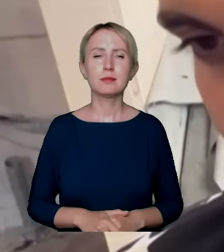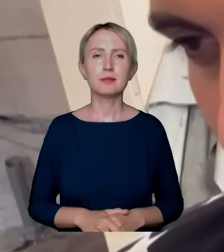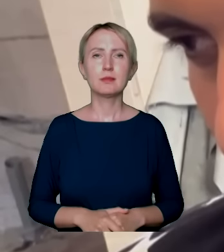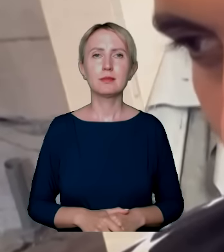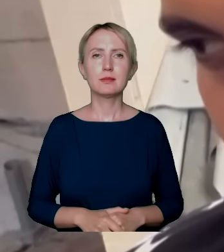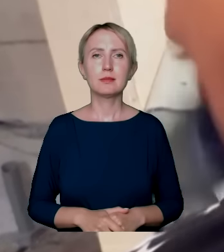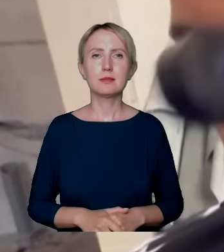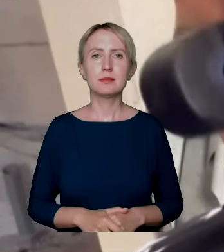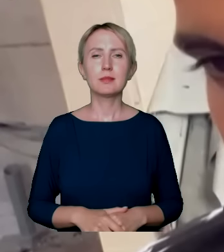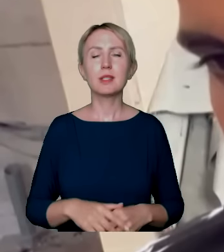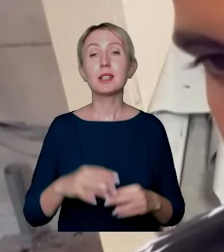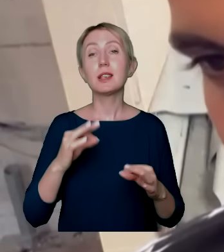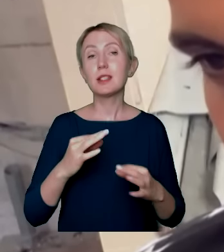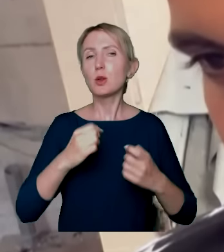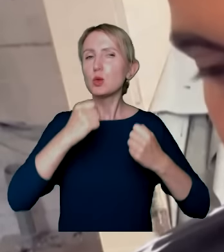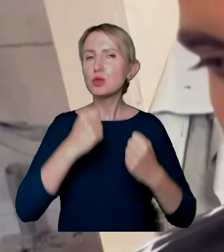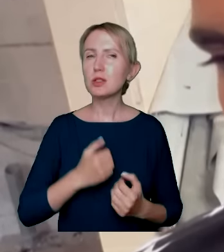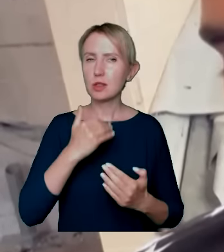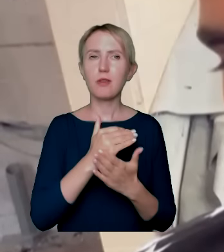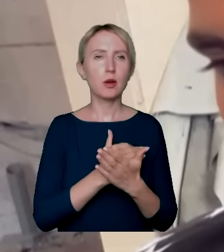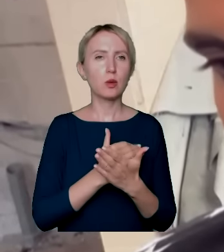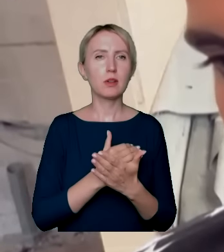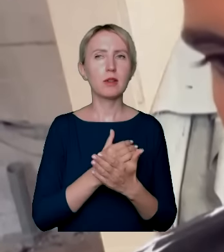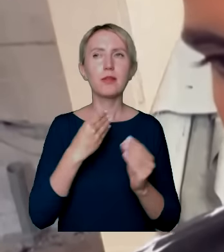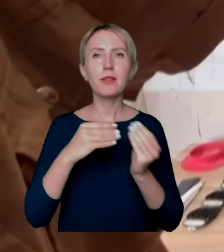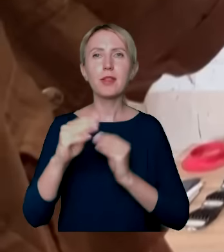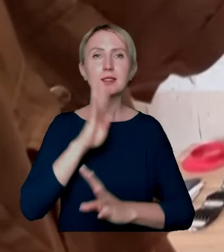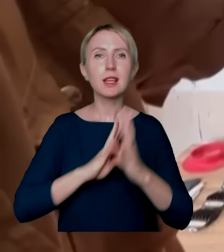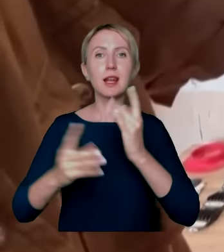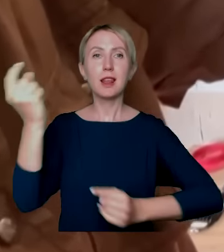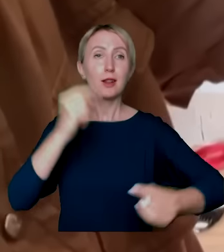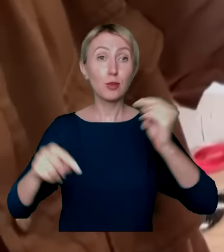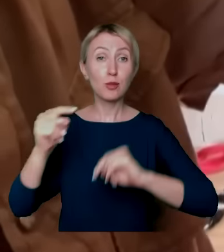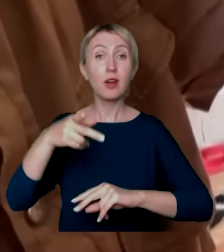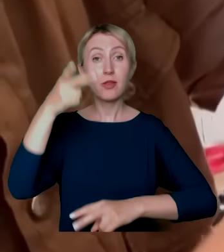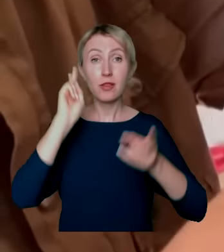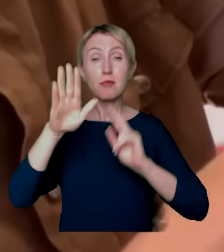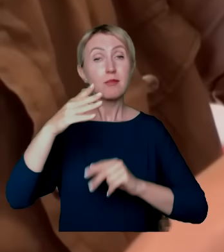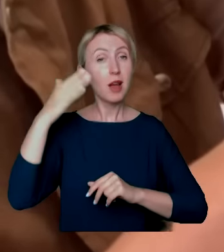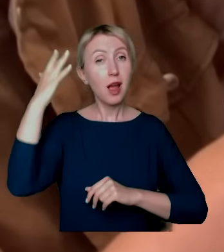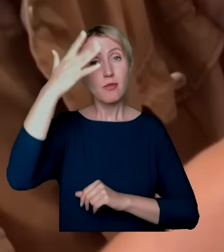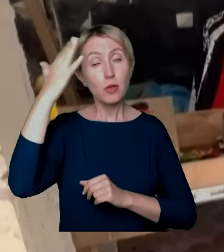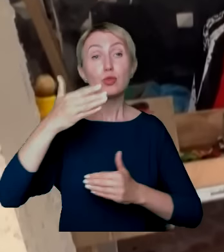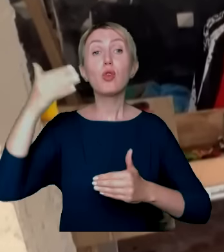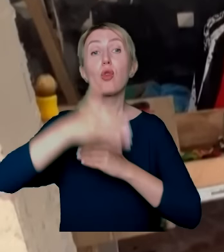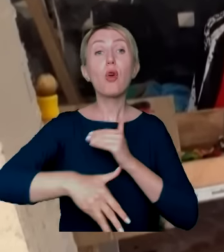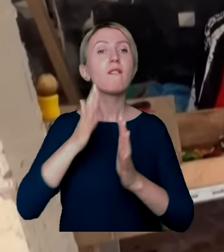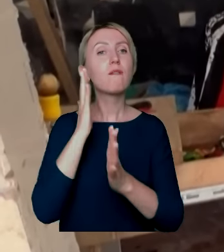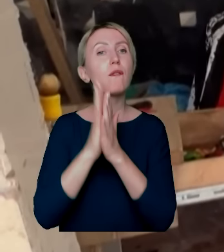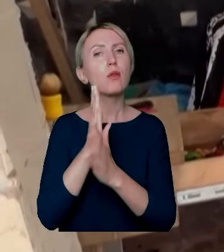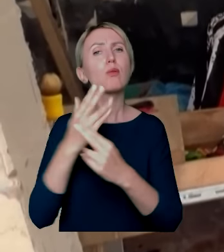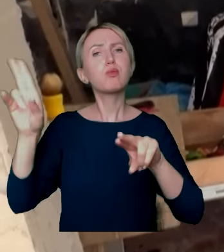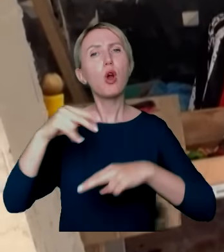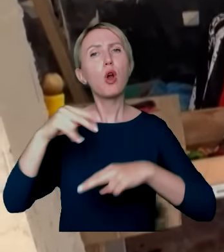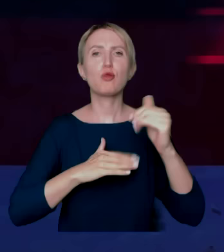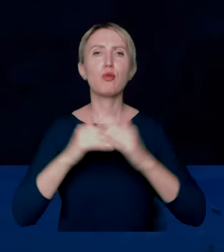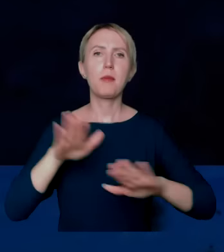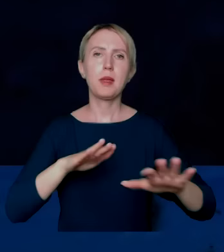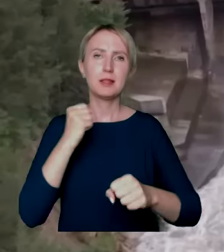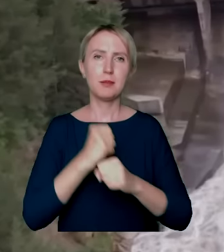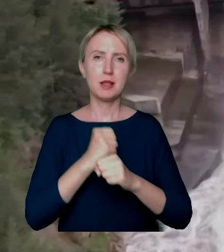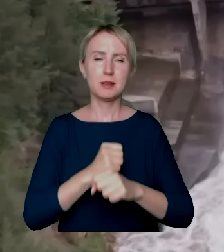Teraz, pomimo ciężkich warunków, przychodzi coraz więcej klientów. Fryzjer ma marzenie, aby po zakończeniu wojny odbudować swoje miejsce pracy.